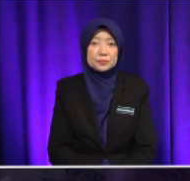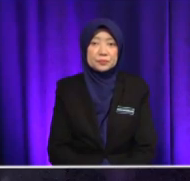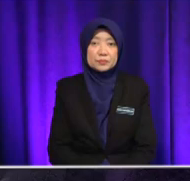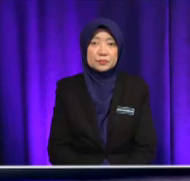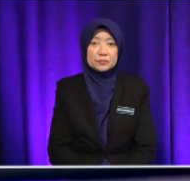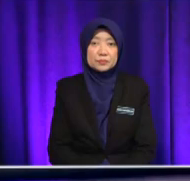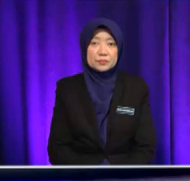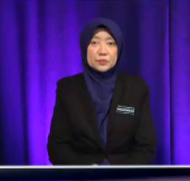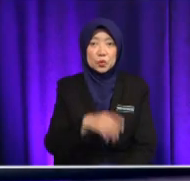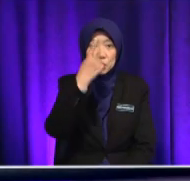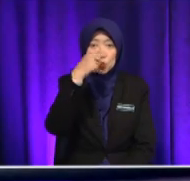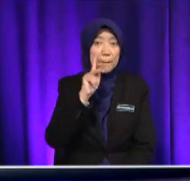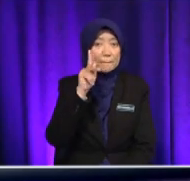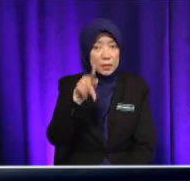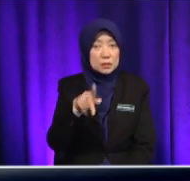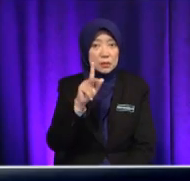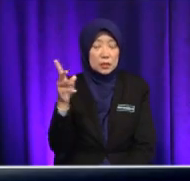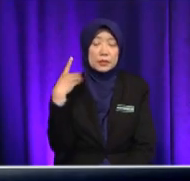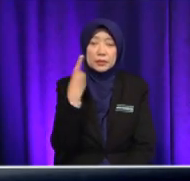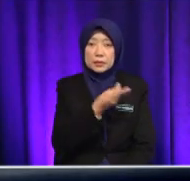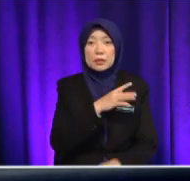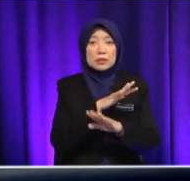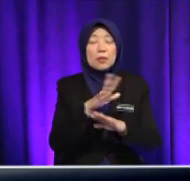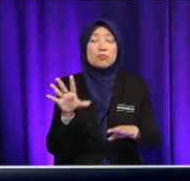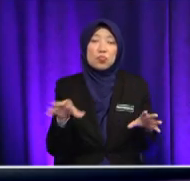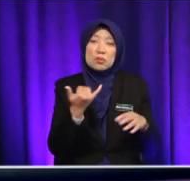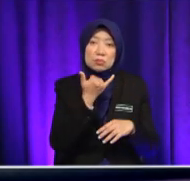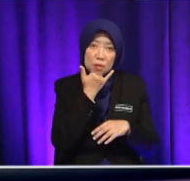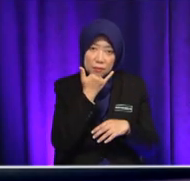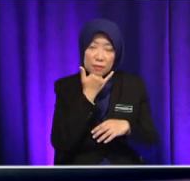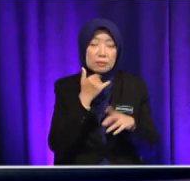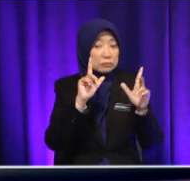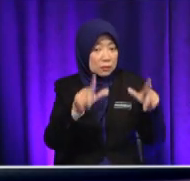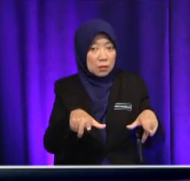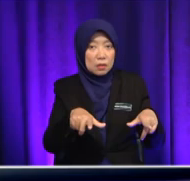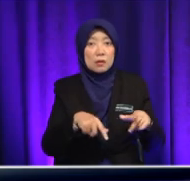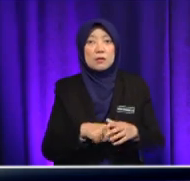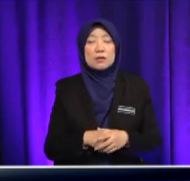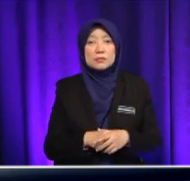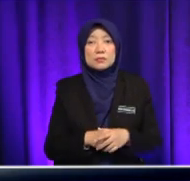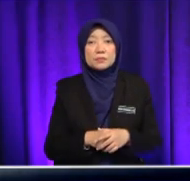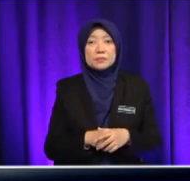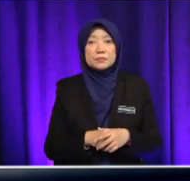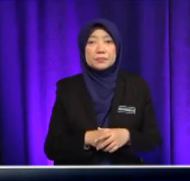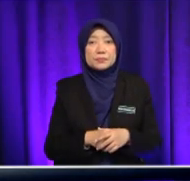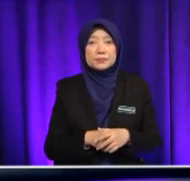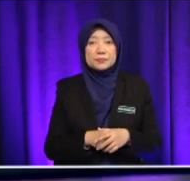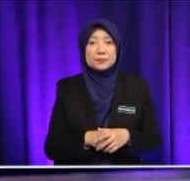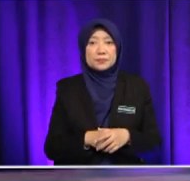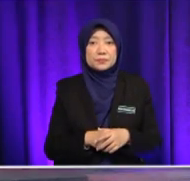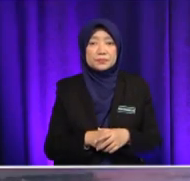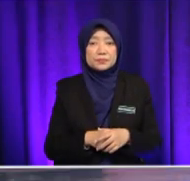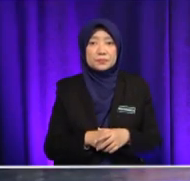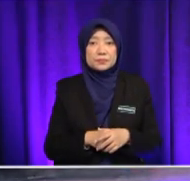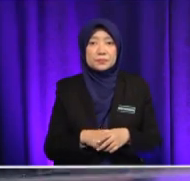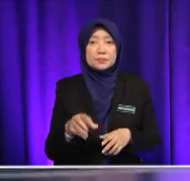Okay. Ini untuk memastikan kita tak salah letaklah asid ataupun alkali. Asid dan alkali lah.